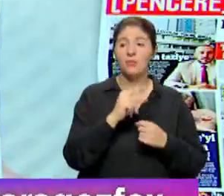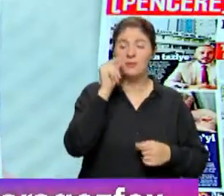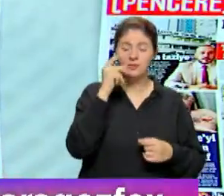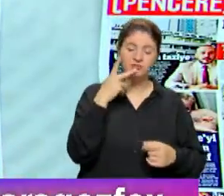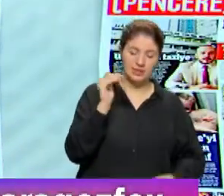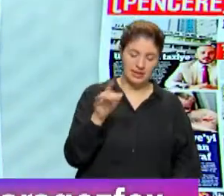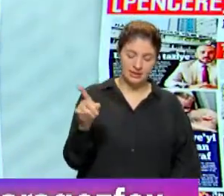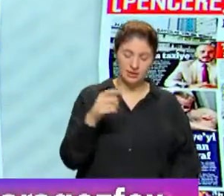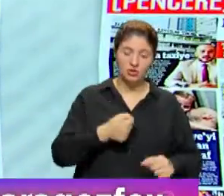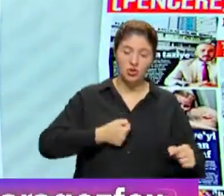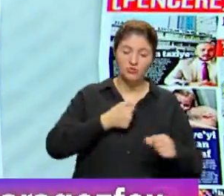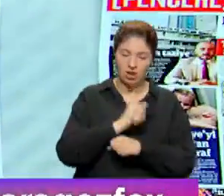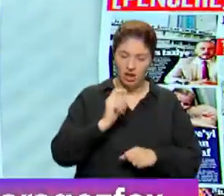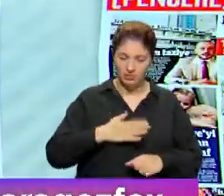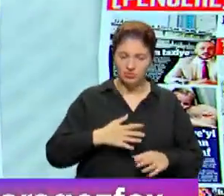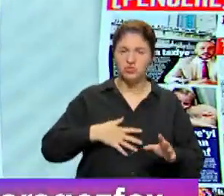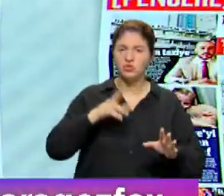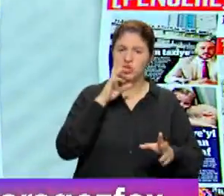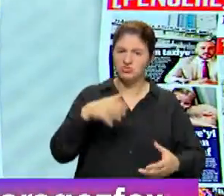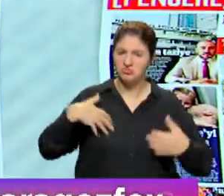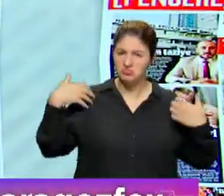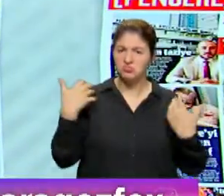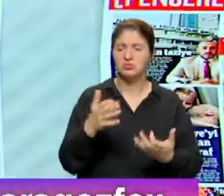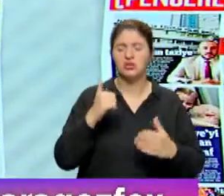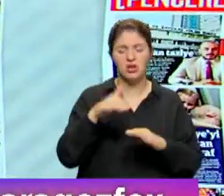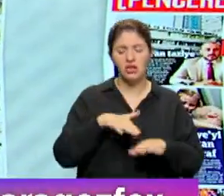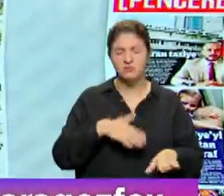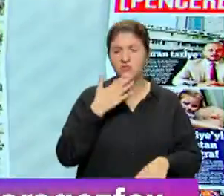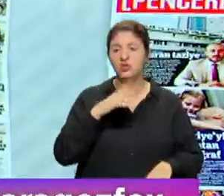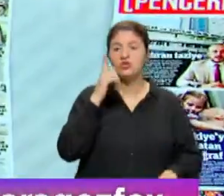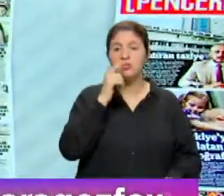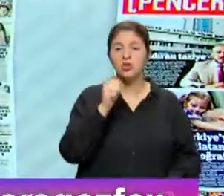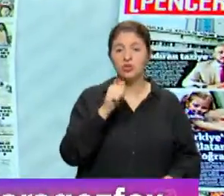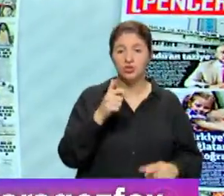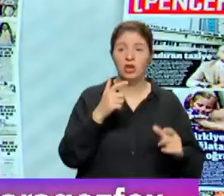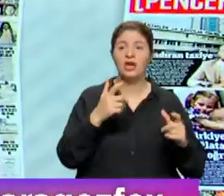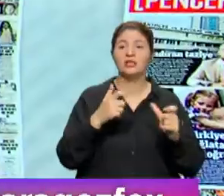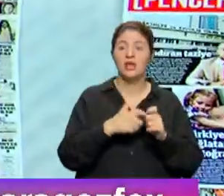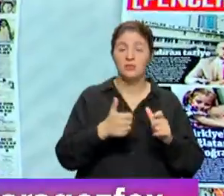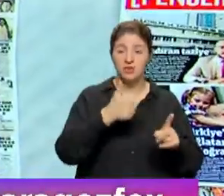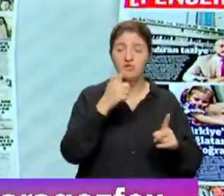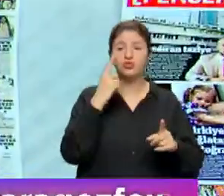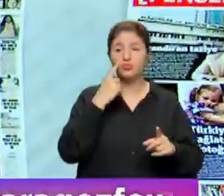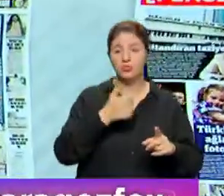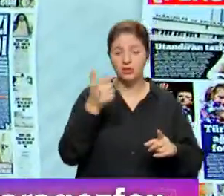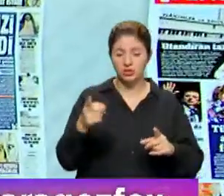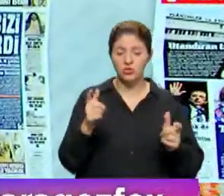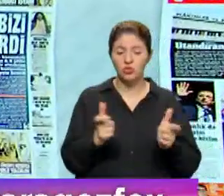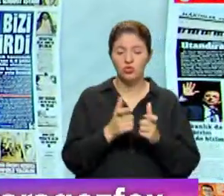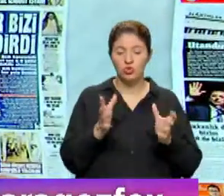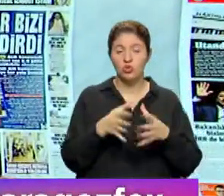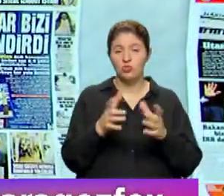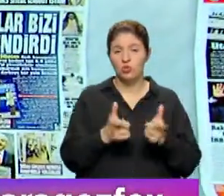açıklama mücadele ettik Bedel ödedik geri adım atmadık çarşamba günü Cumhurbaşkanımız ve genel başkanımızın yapacağı grup toplantısı grup